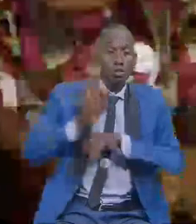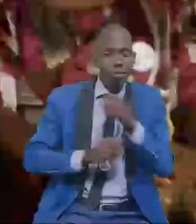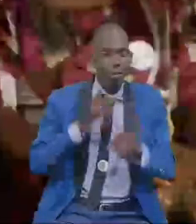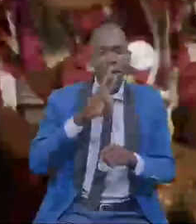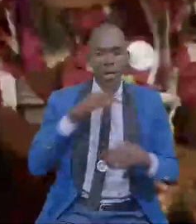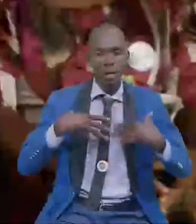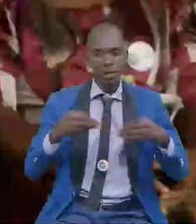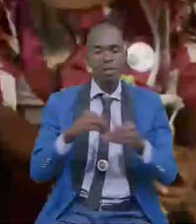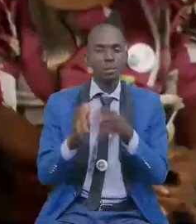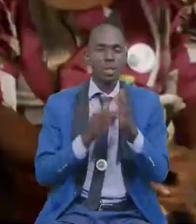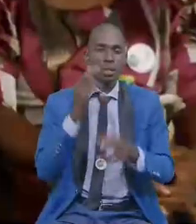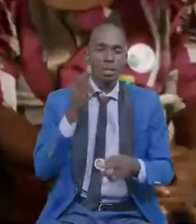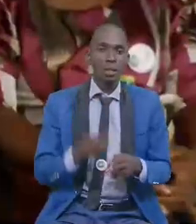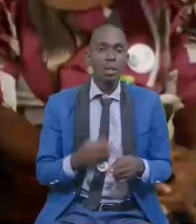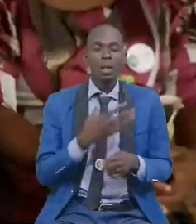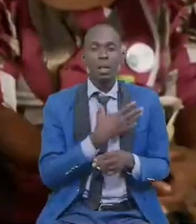guéri.